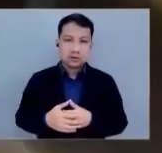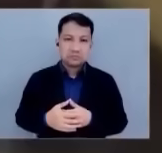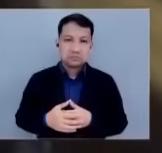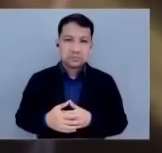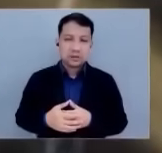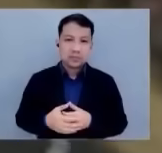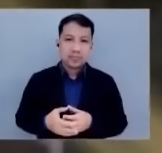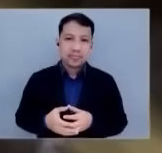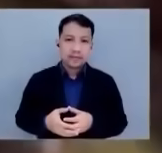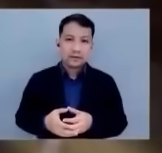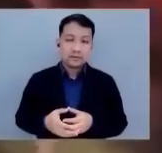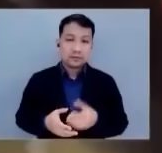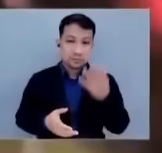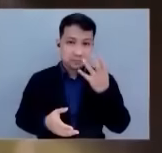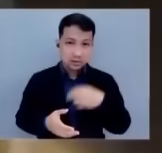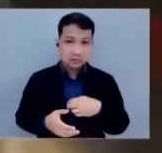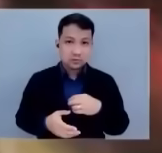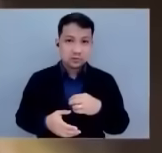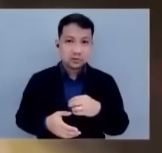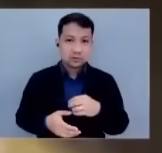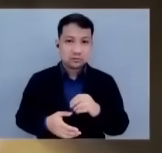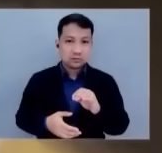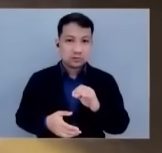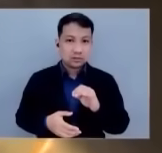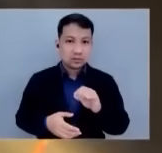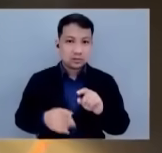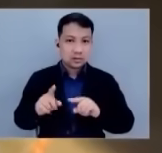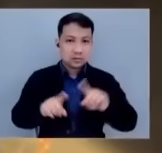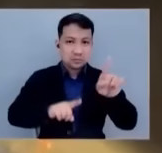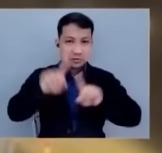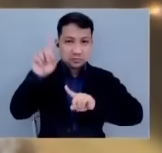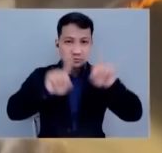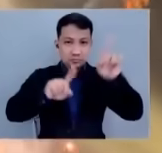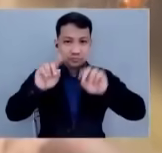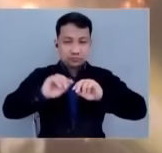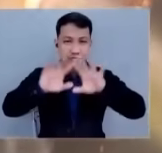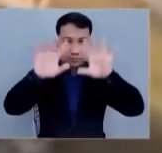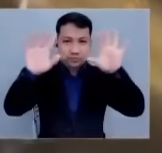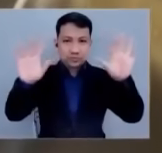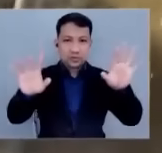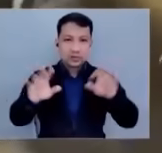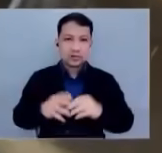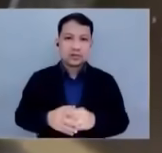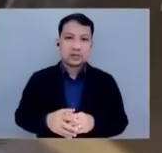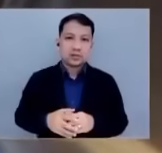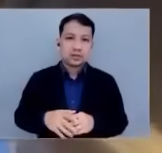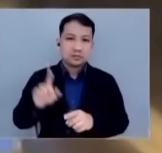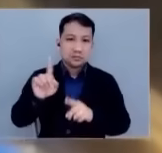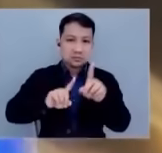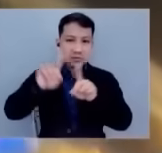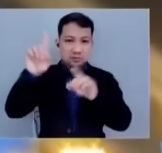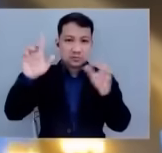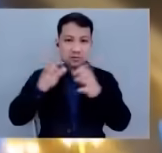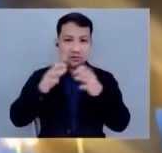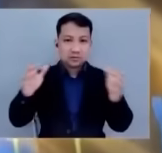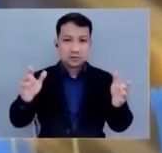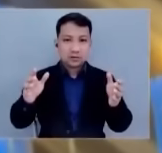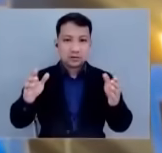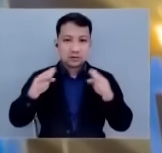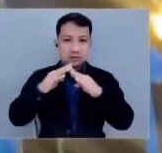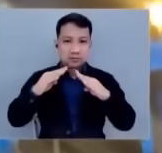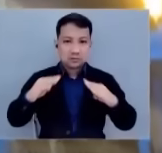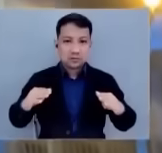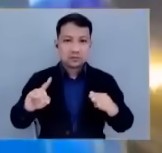At ang isa pang nagpabongga sa party, ang pangmalakasang pa-fireworks sa malapalasyong background.